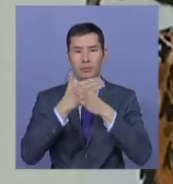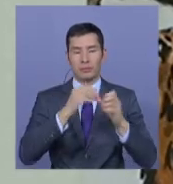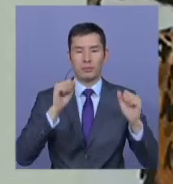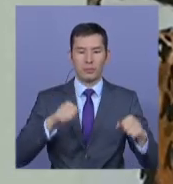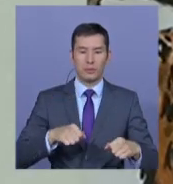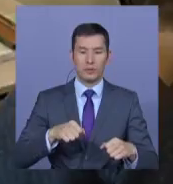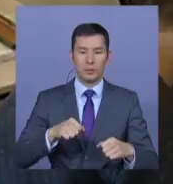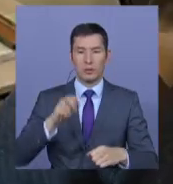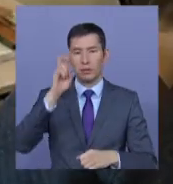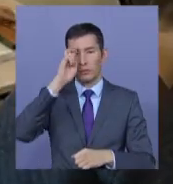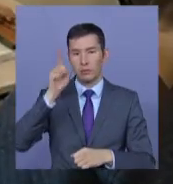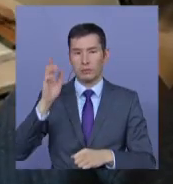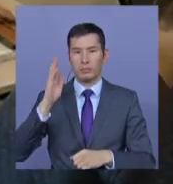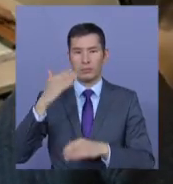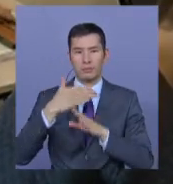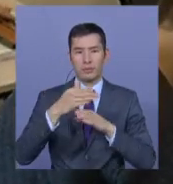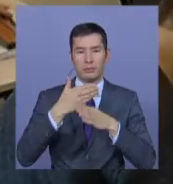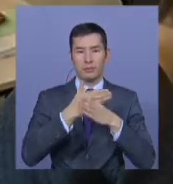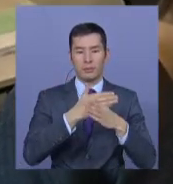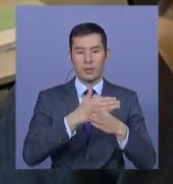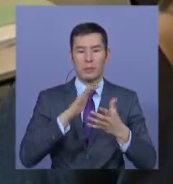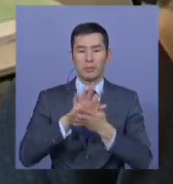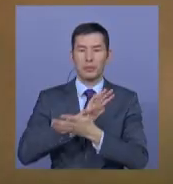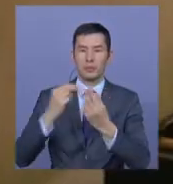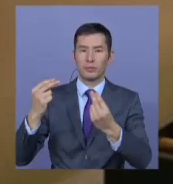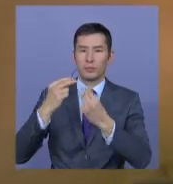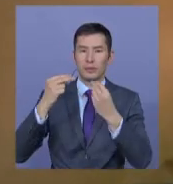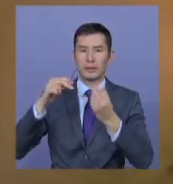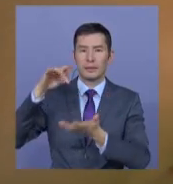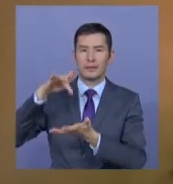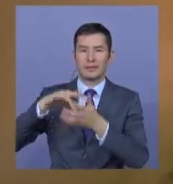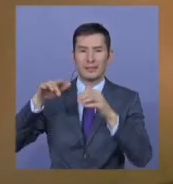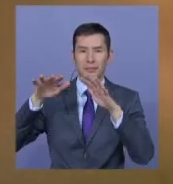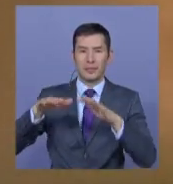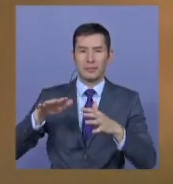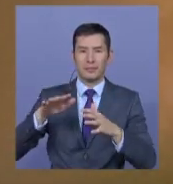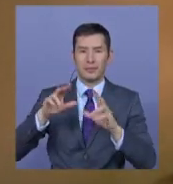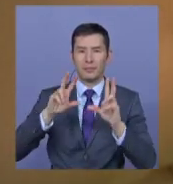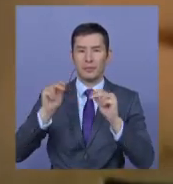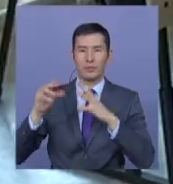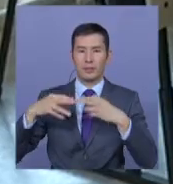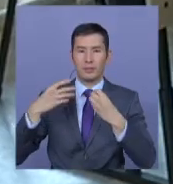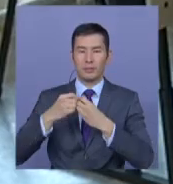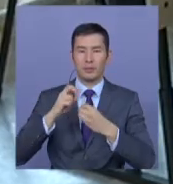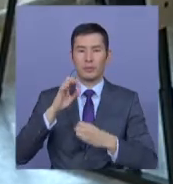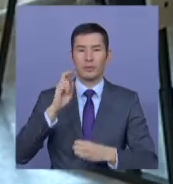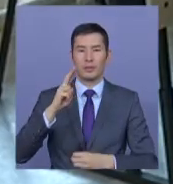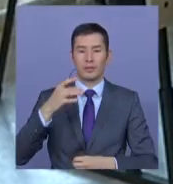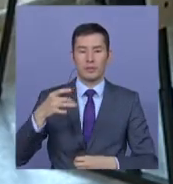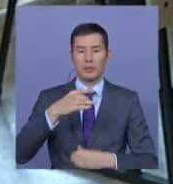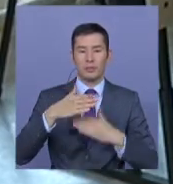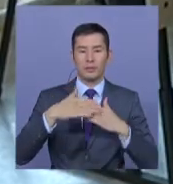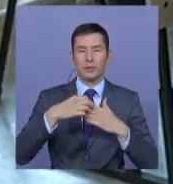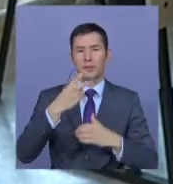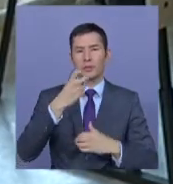жобаларды мемлекет қаржыландырады. Тегін тренингтерді бақытты отбасы орталықтары ұйымдастырады. Қазірдің өзінде Бостандық ауданынан 200-ге тарта